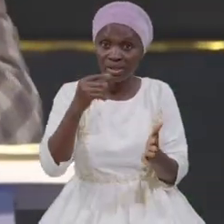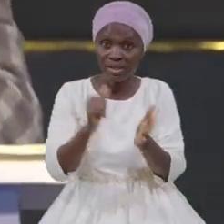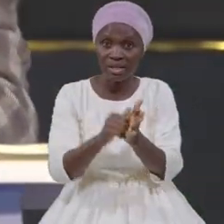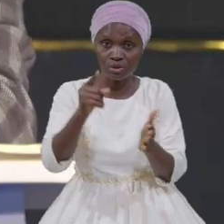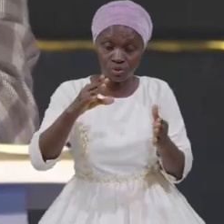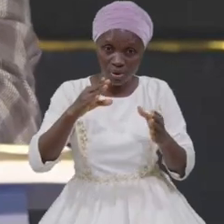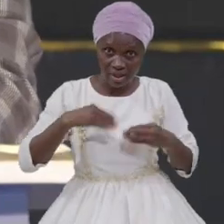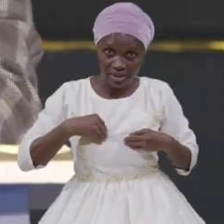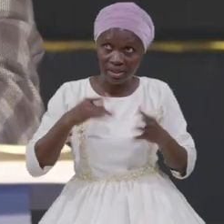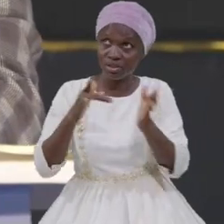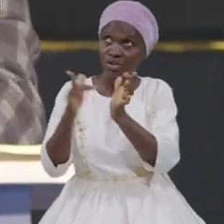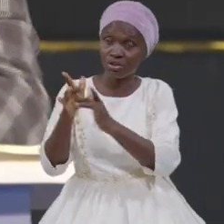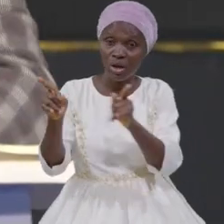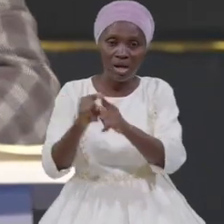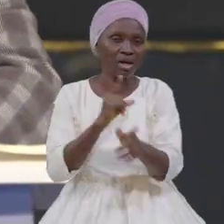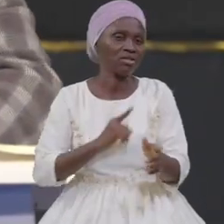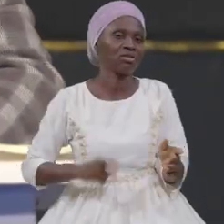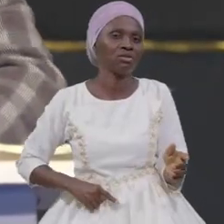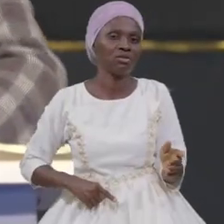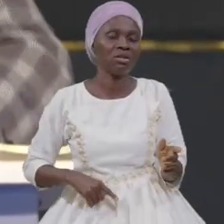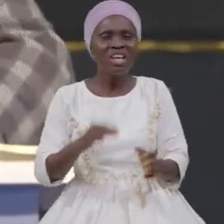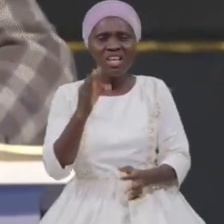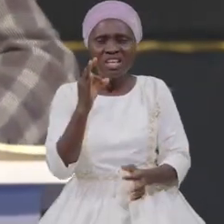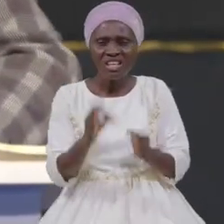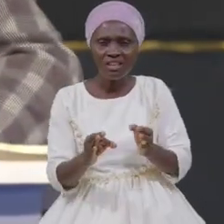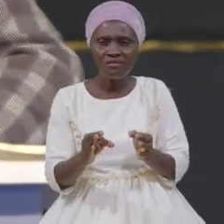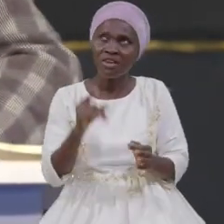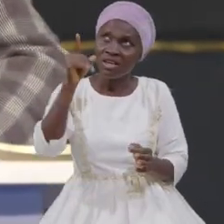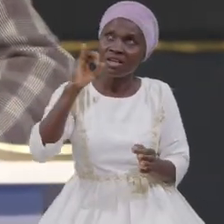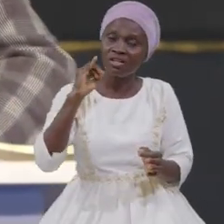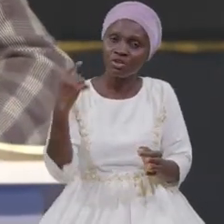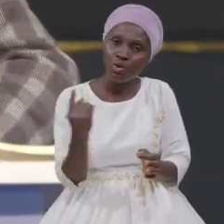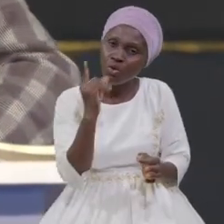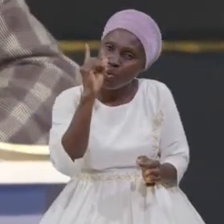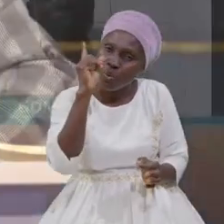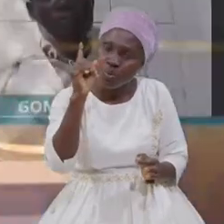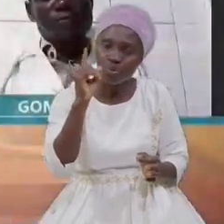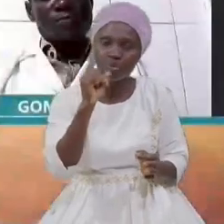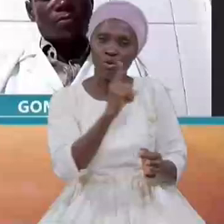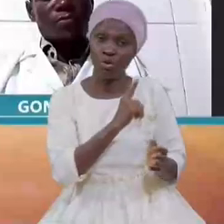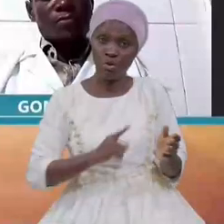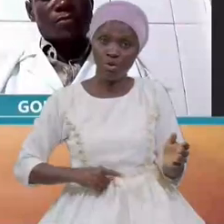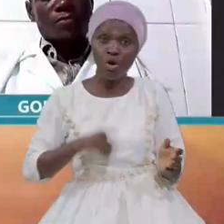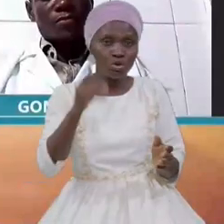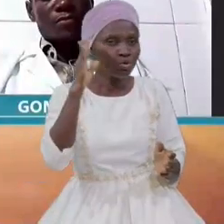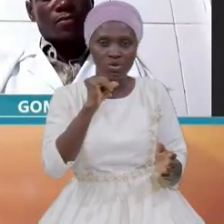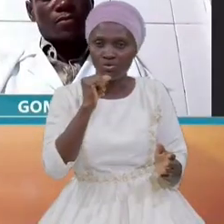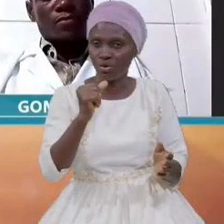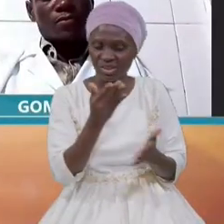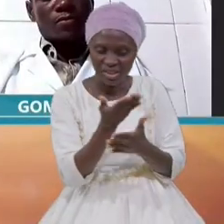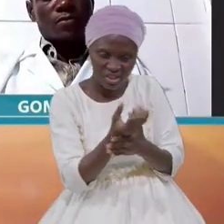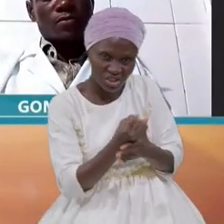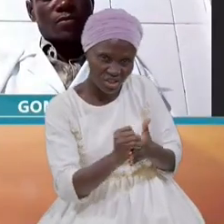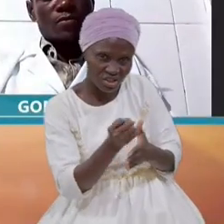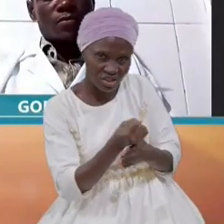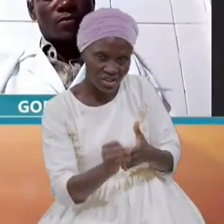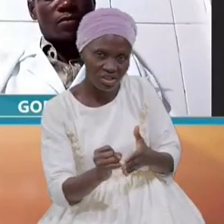il est le seul Seigneur. Il ne va pas partager le trône de son cœur, de ton cœur